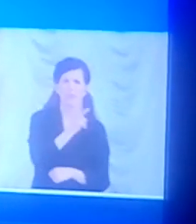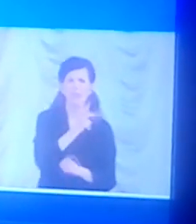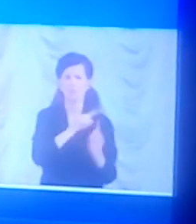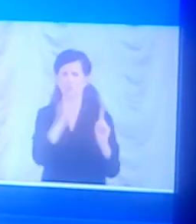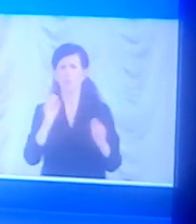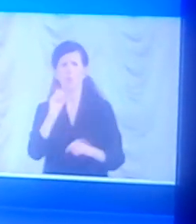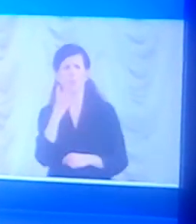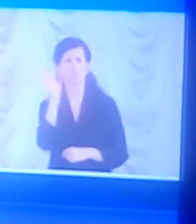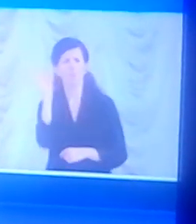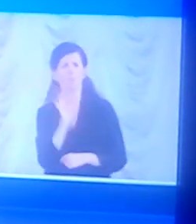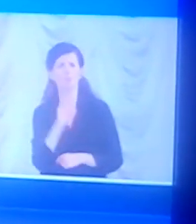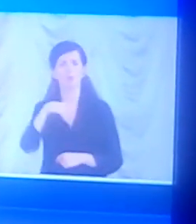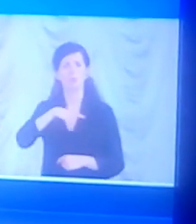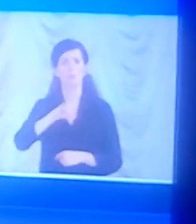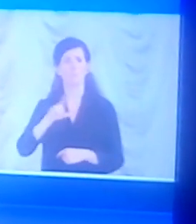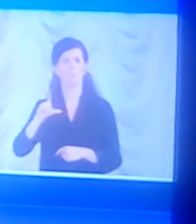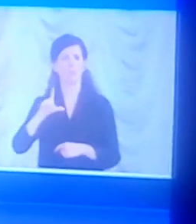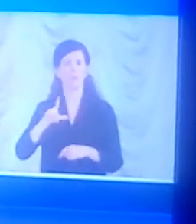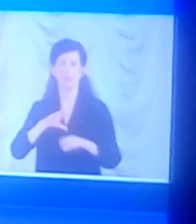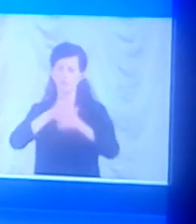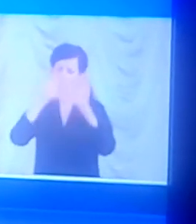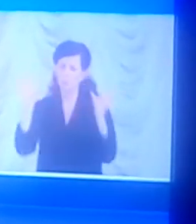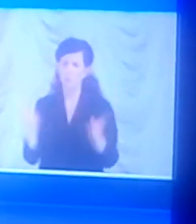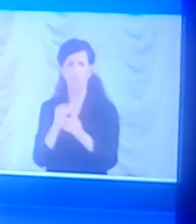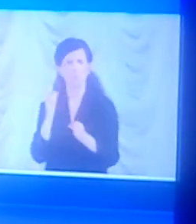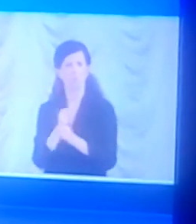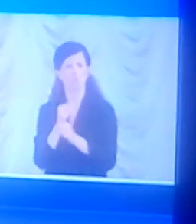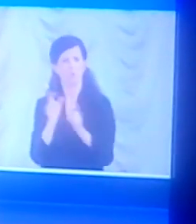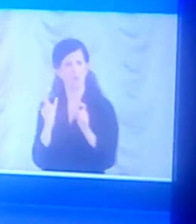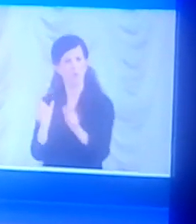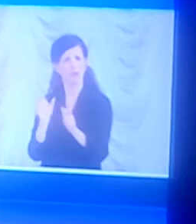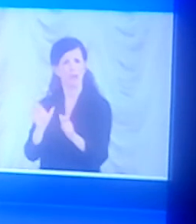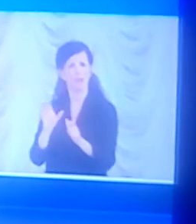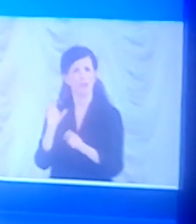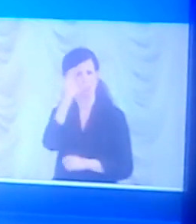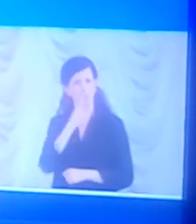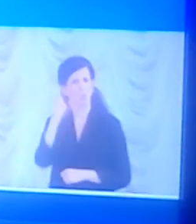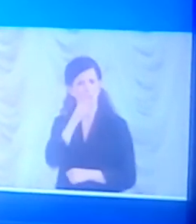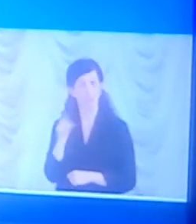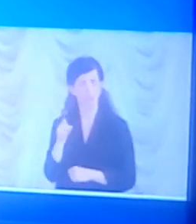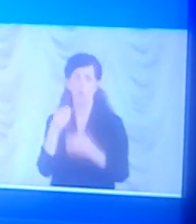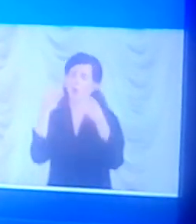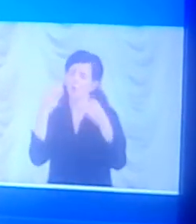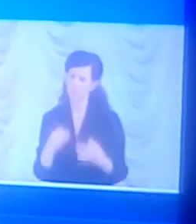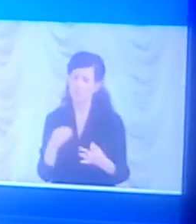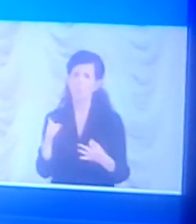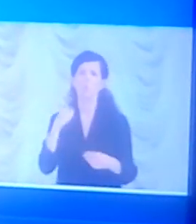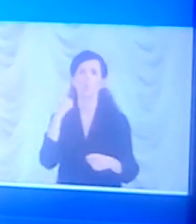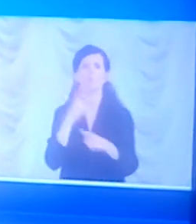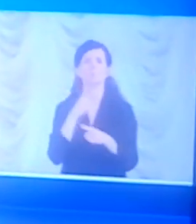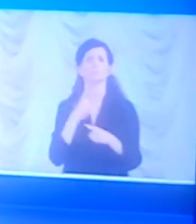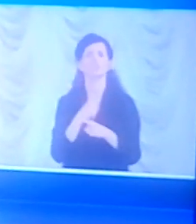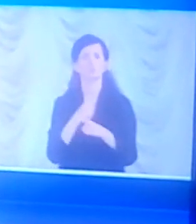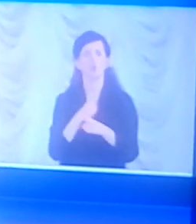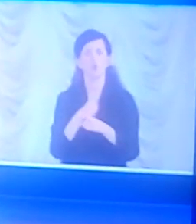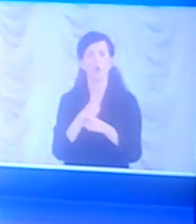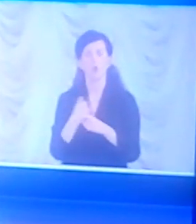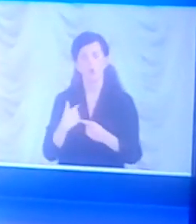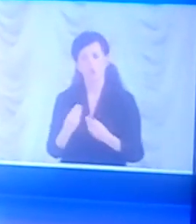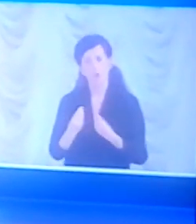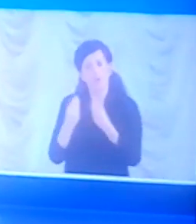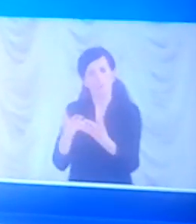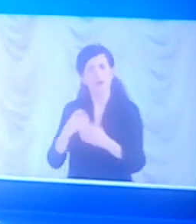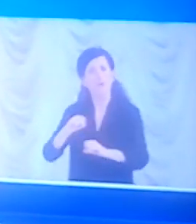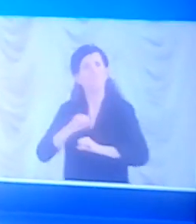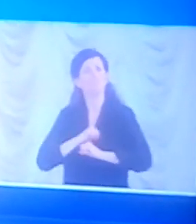del PIL, se parliamo di tutto l'indotto, e sicuramente avrà bisogno di una robusta iniezione di fiducia e